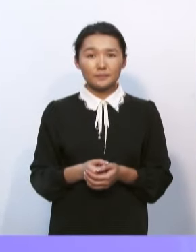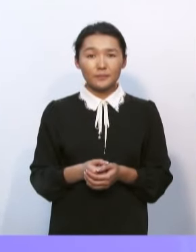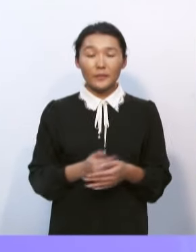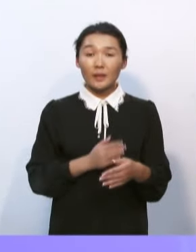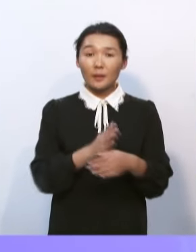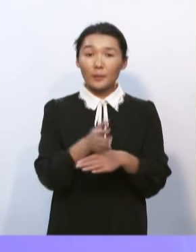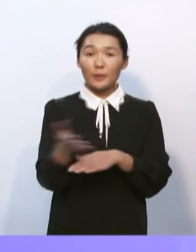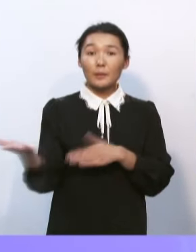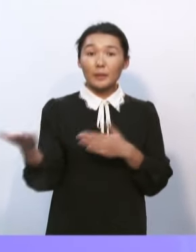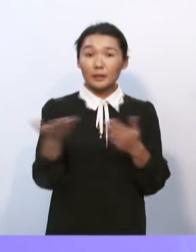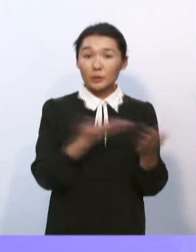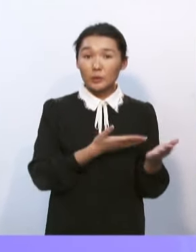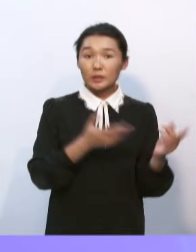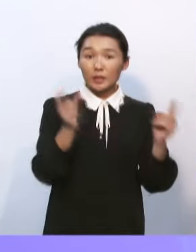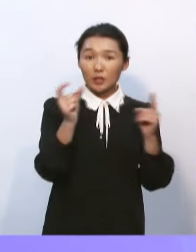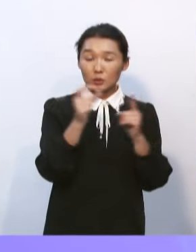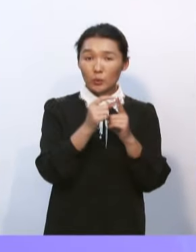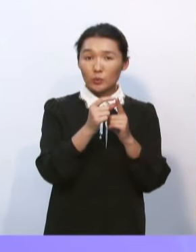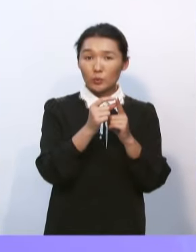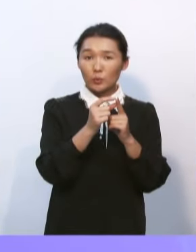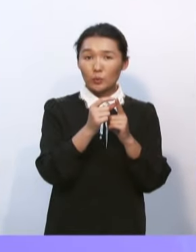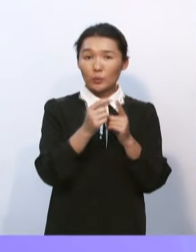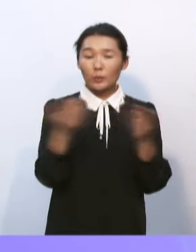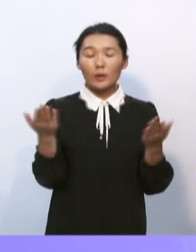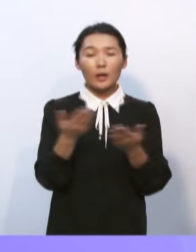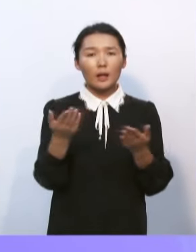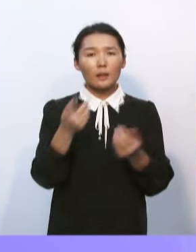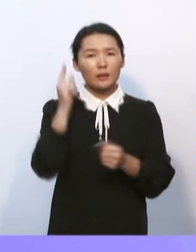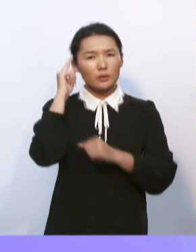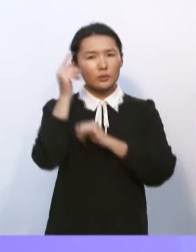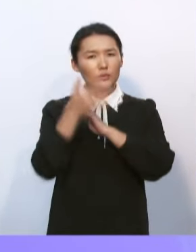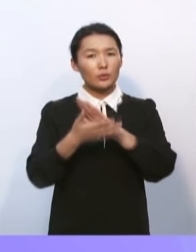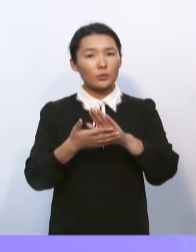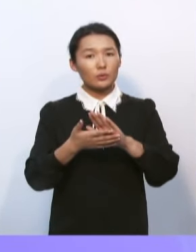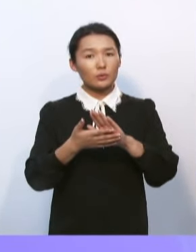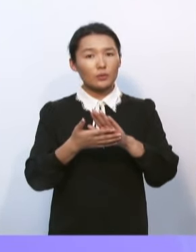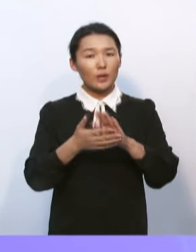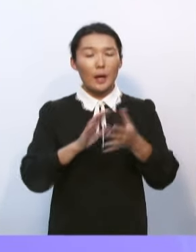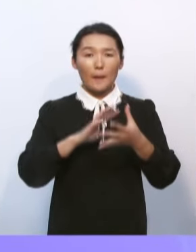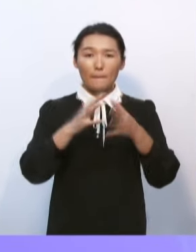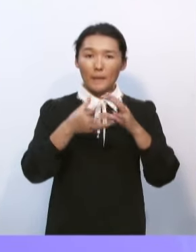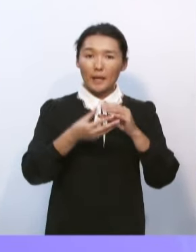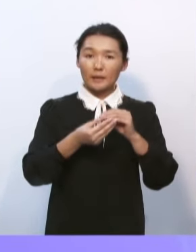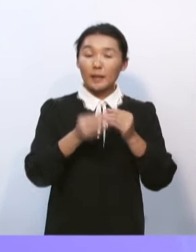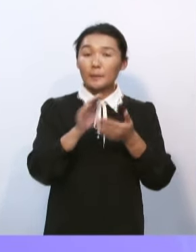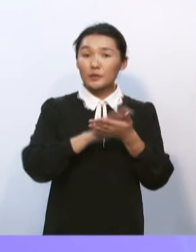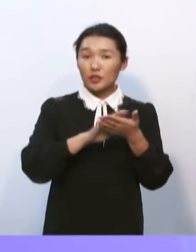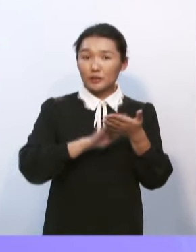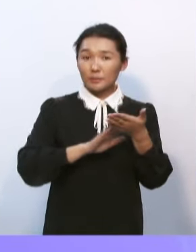Мейман дос деген сөздү кандай түшүнөсүң? Баяндап жазып бергиле.